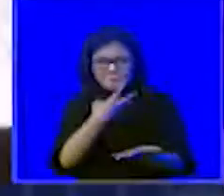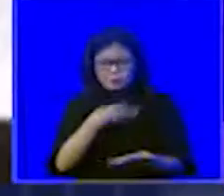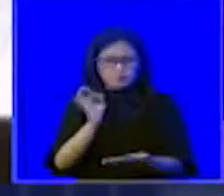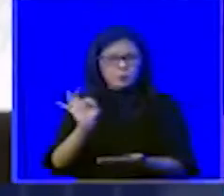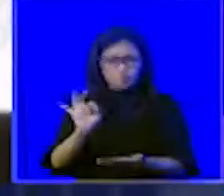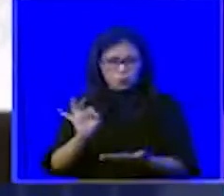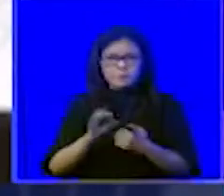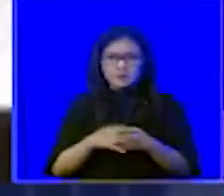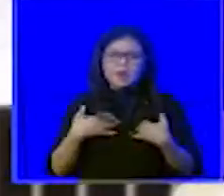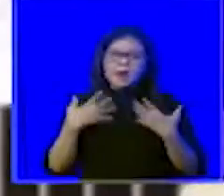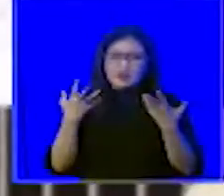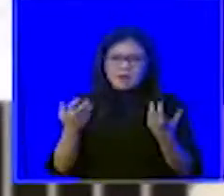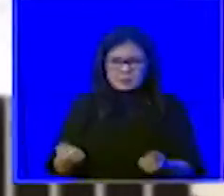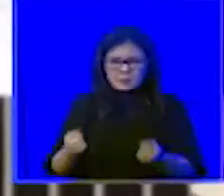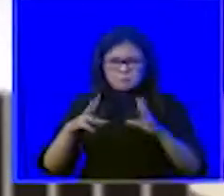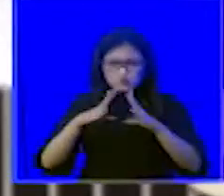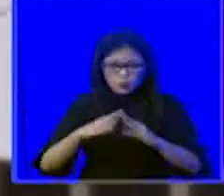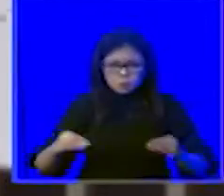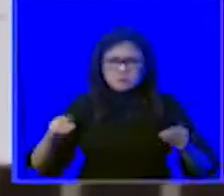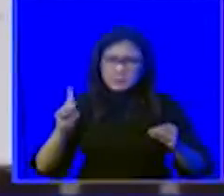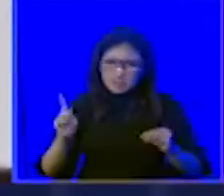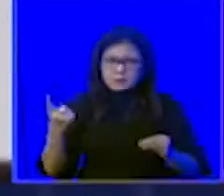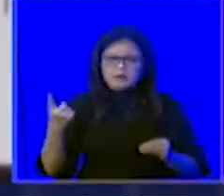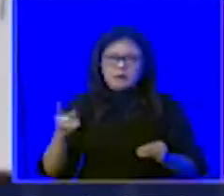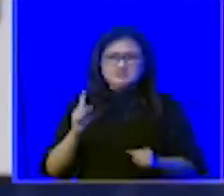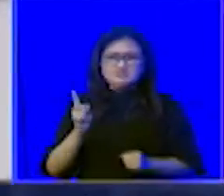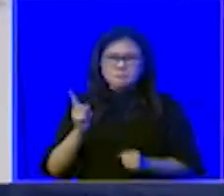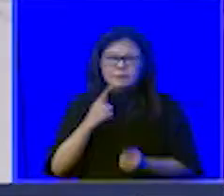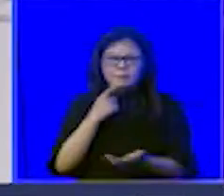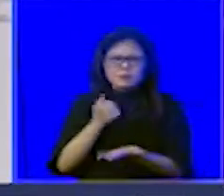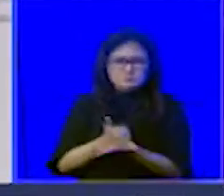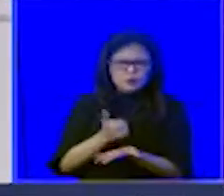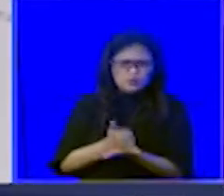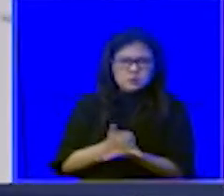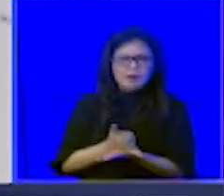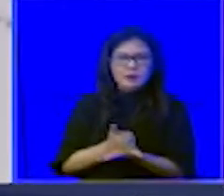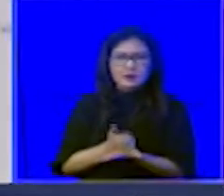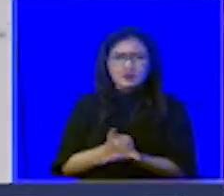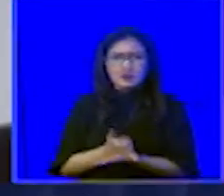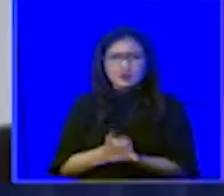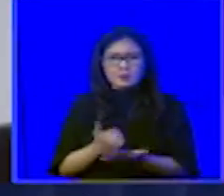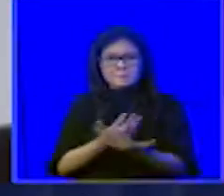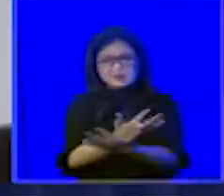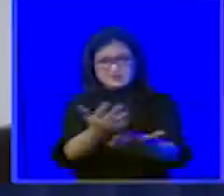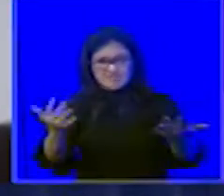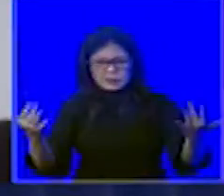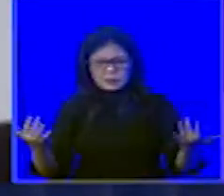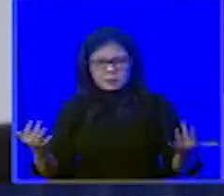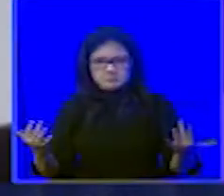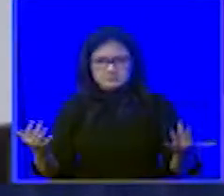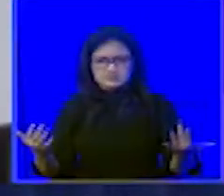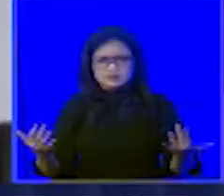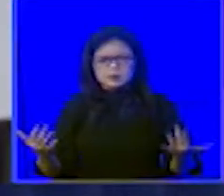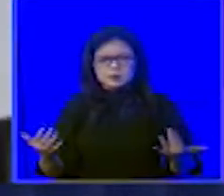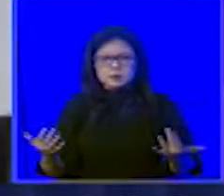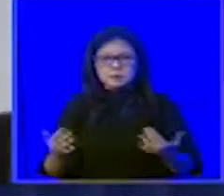solusinya gitu ya. Karena ini sebenarnya secara natural ya masyarakat ya,